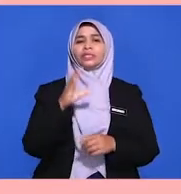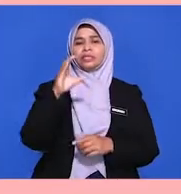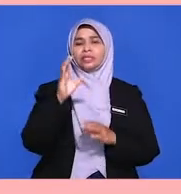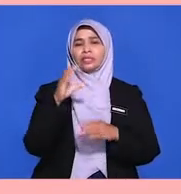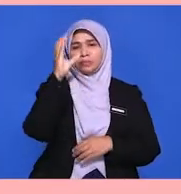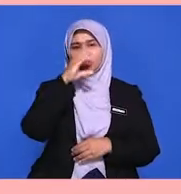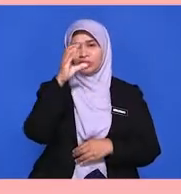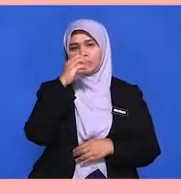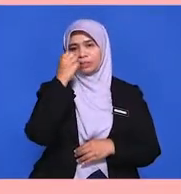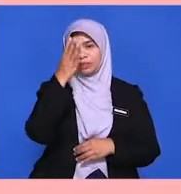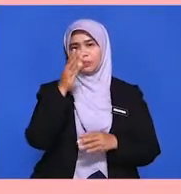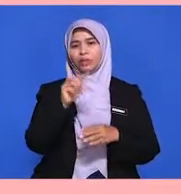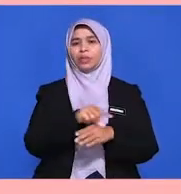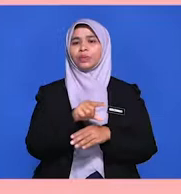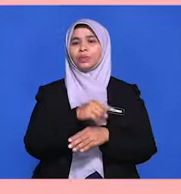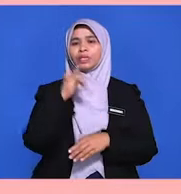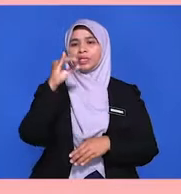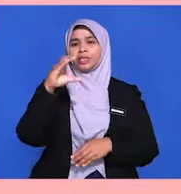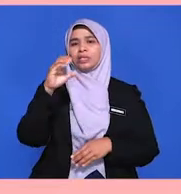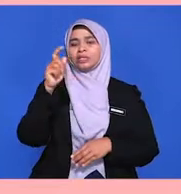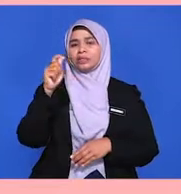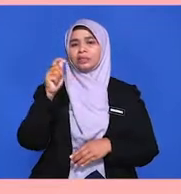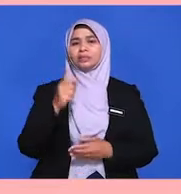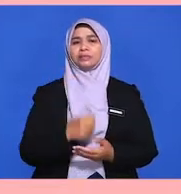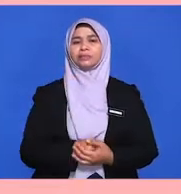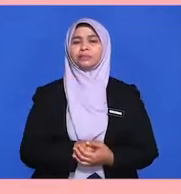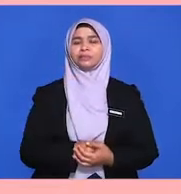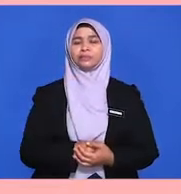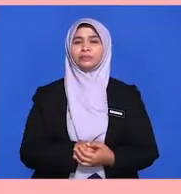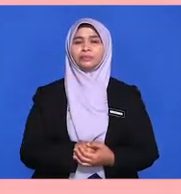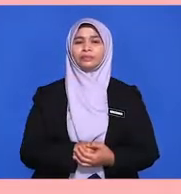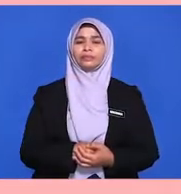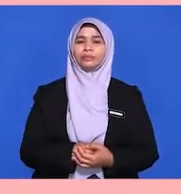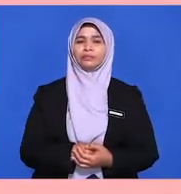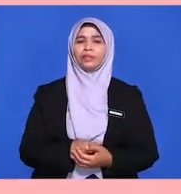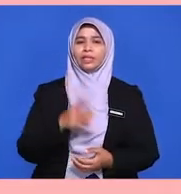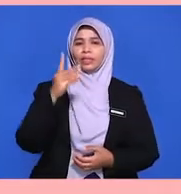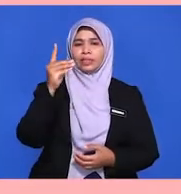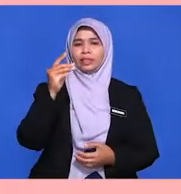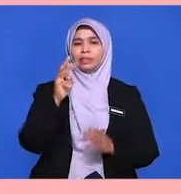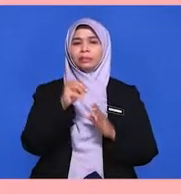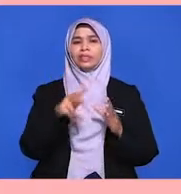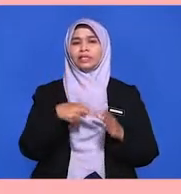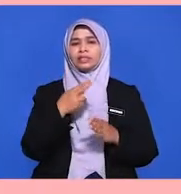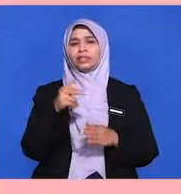maklumat menggunakan teknologi maklumat dan komunikasi, D.